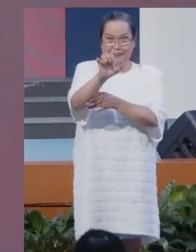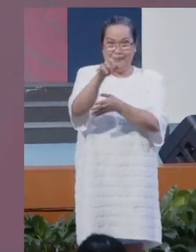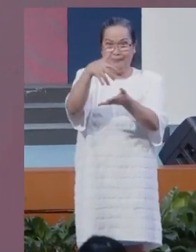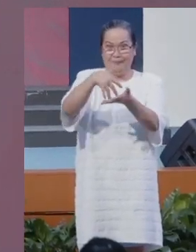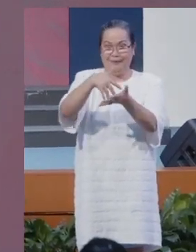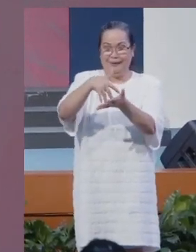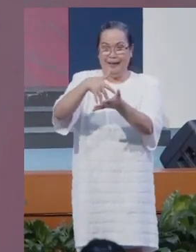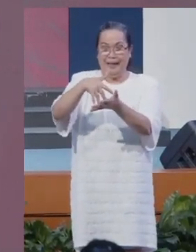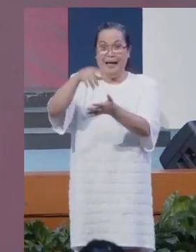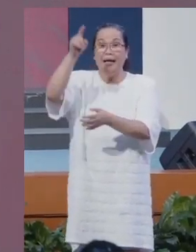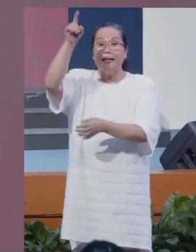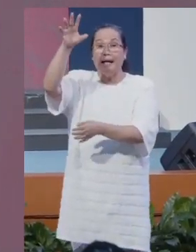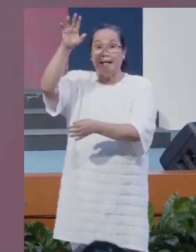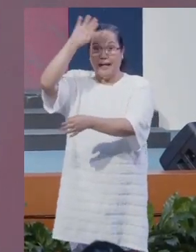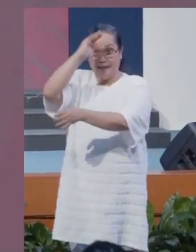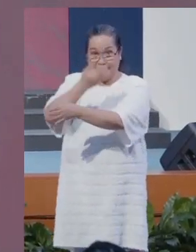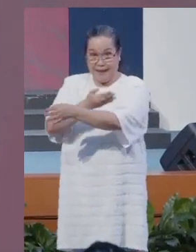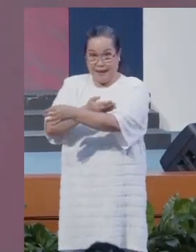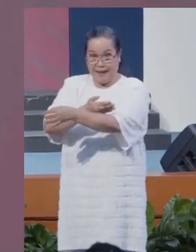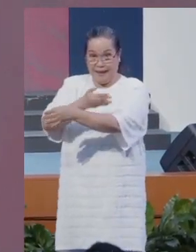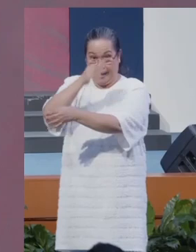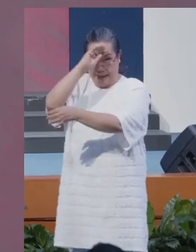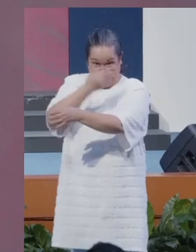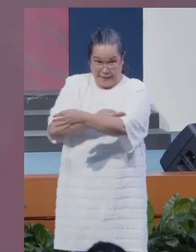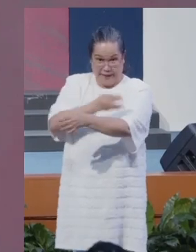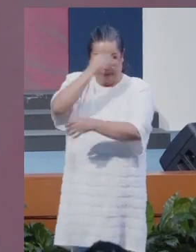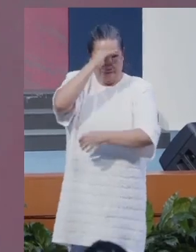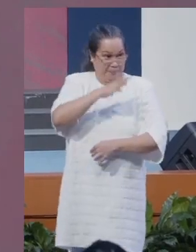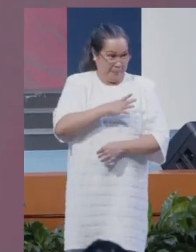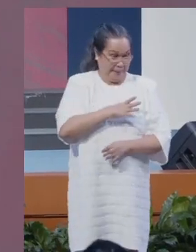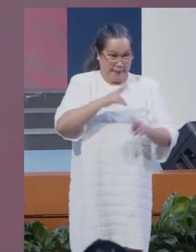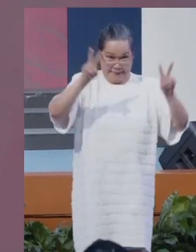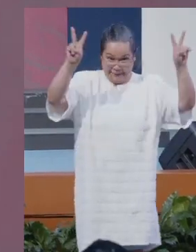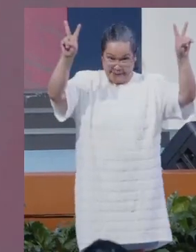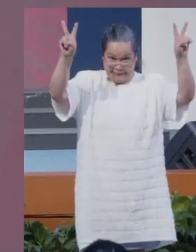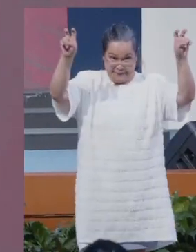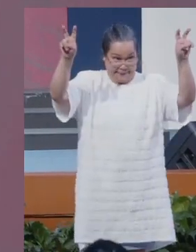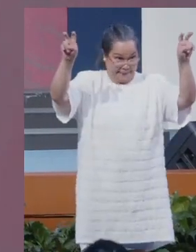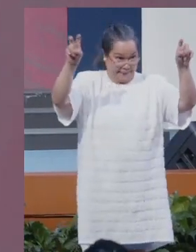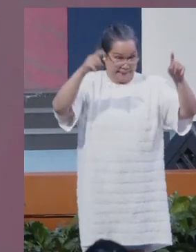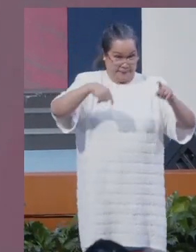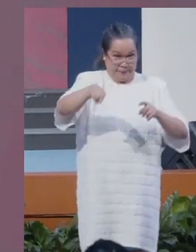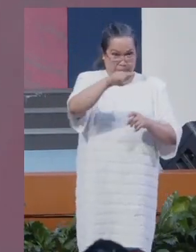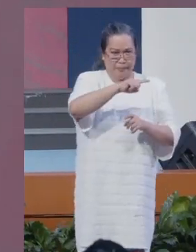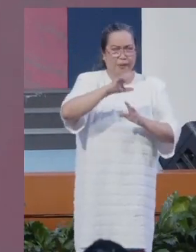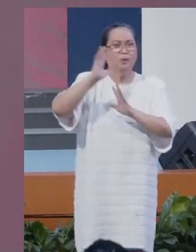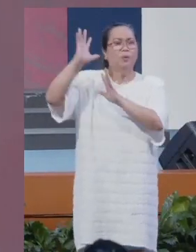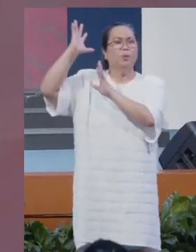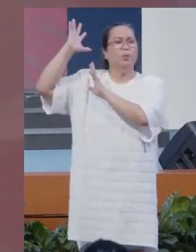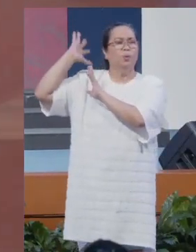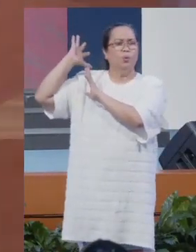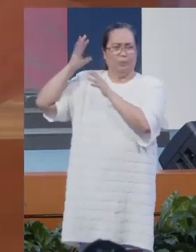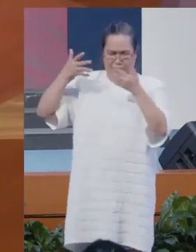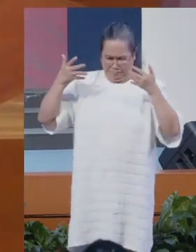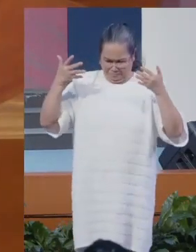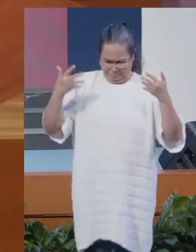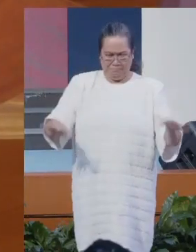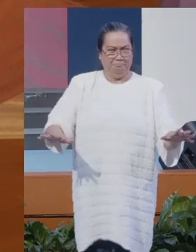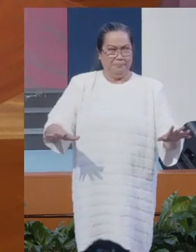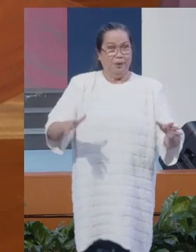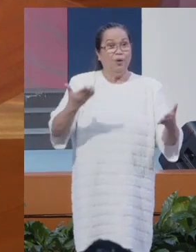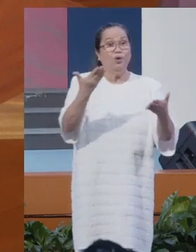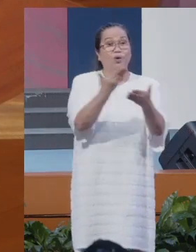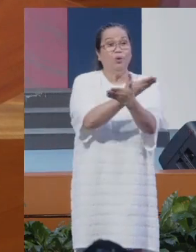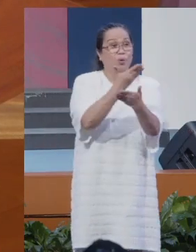Son, Son of Man. Ang title po ng ating mensahe ngayong hapong ito, ang luma ay lipas na, ang